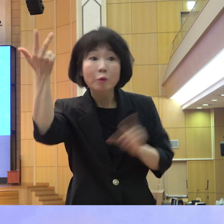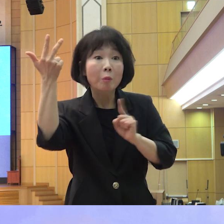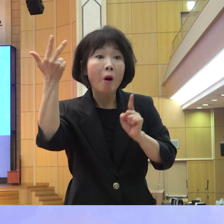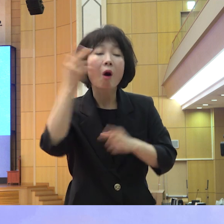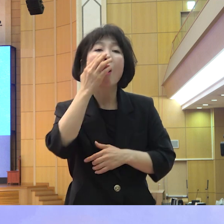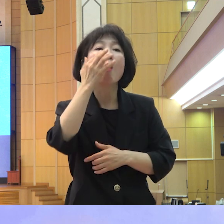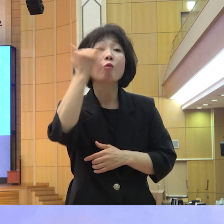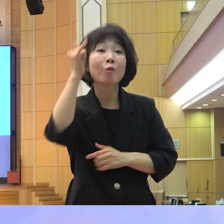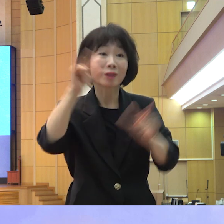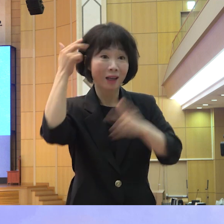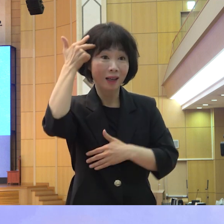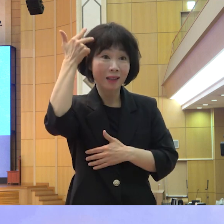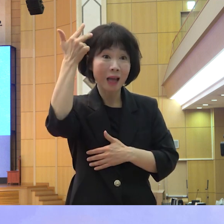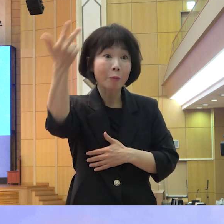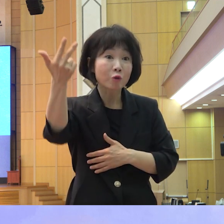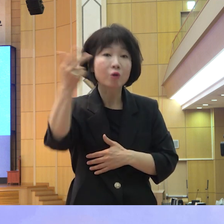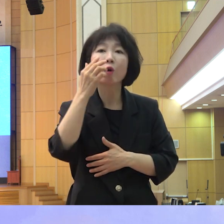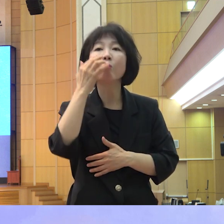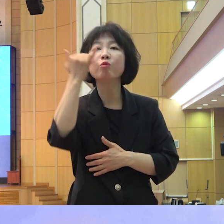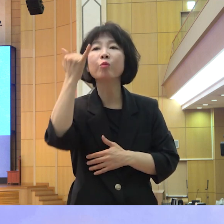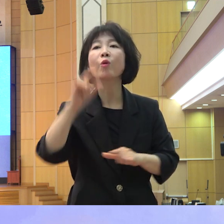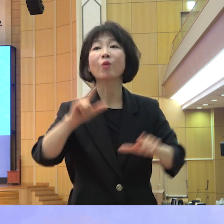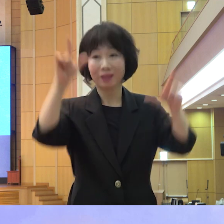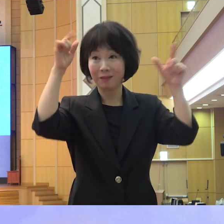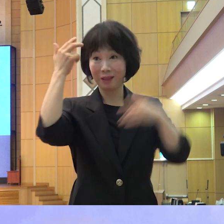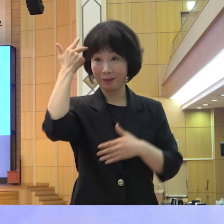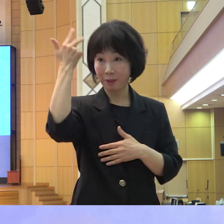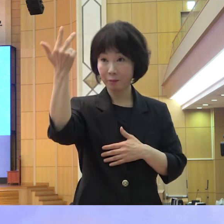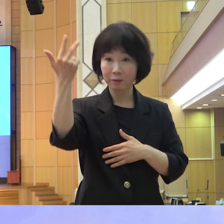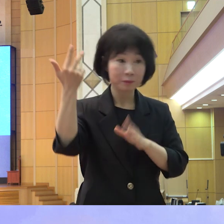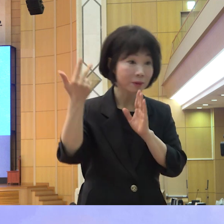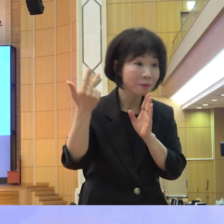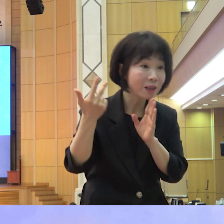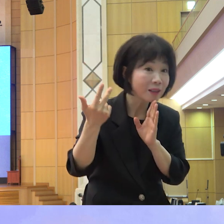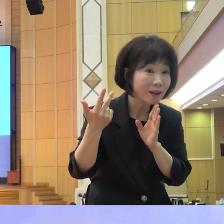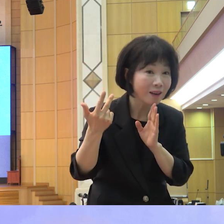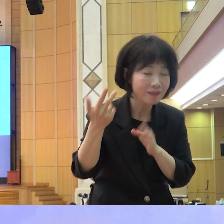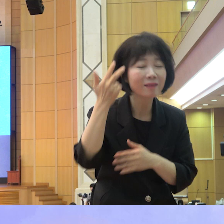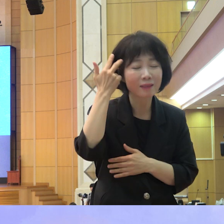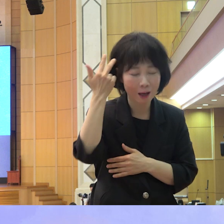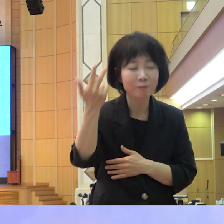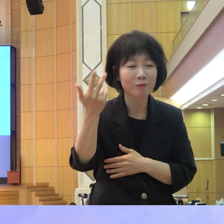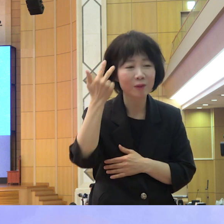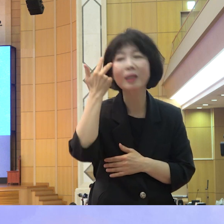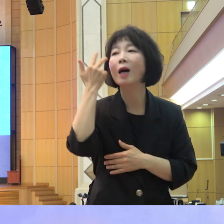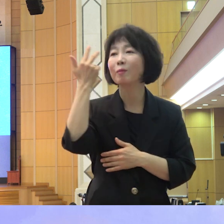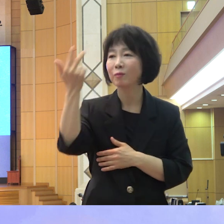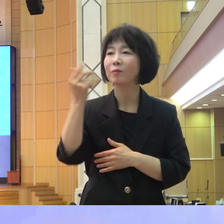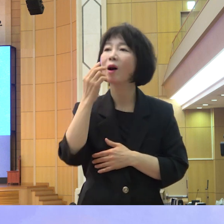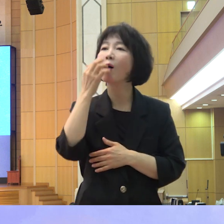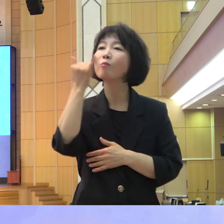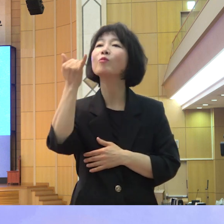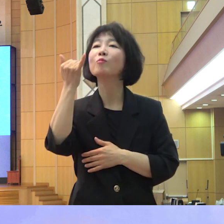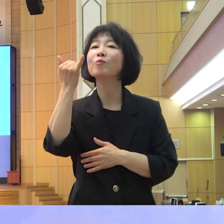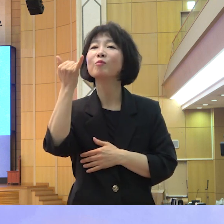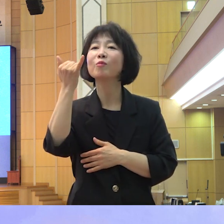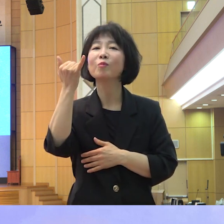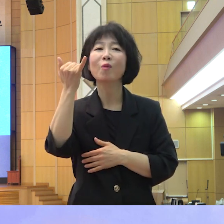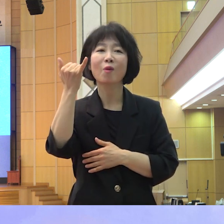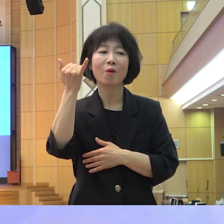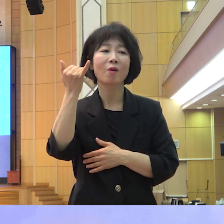주일입니다. 이제 이번 주는 우리 아이들 차례였지만 다음 주는 여러분